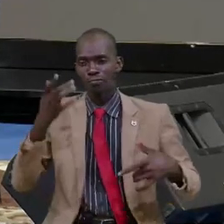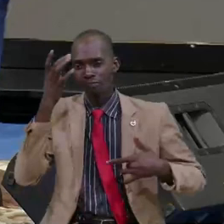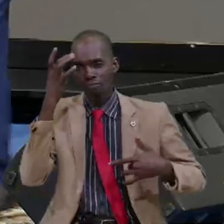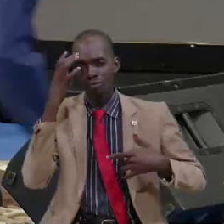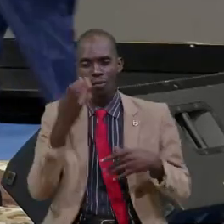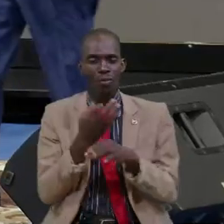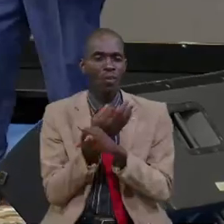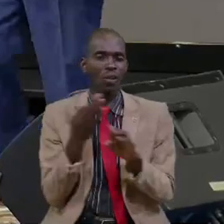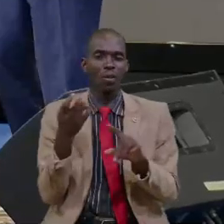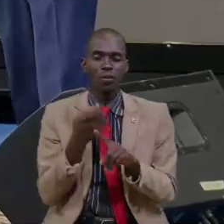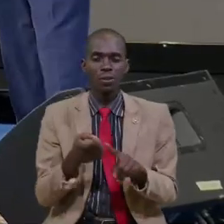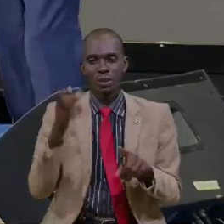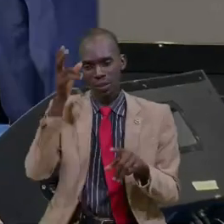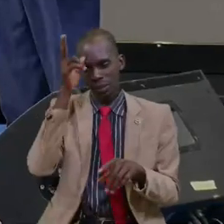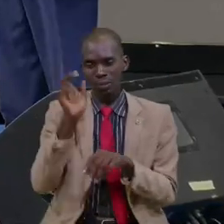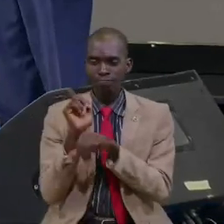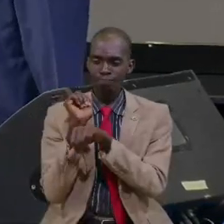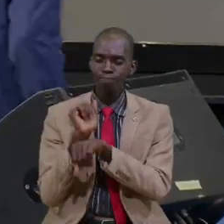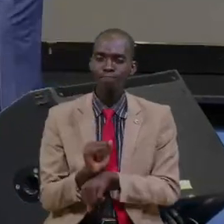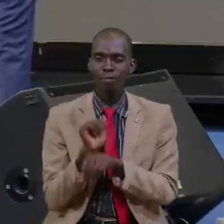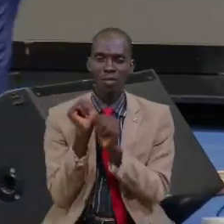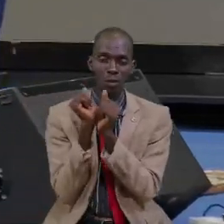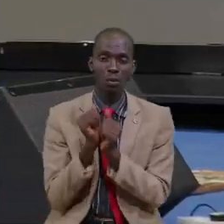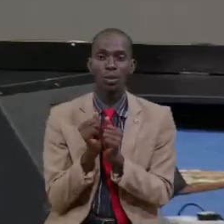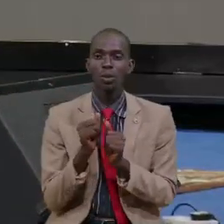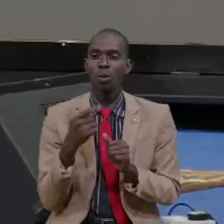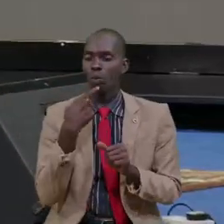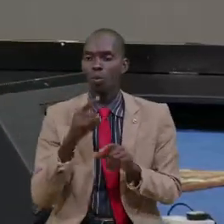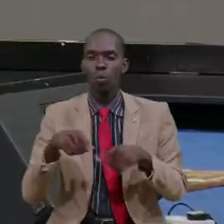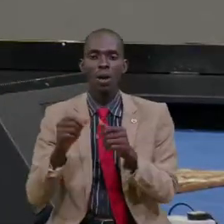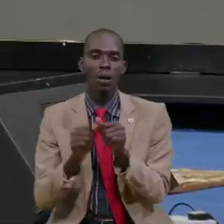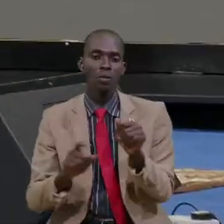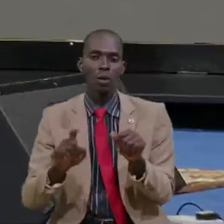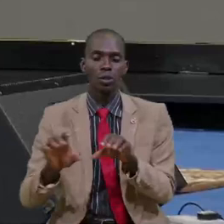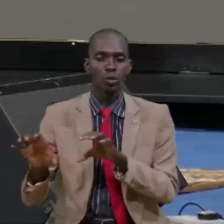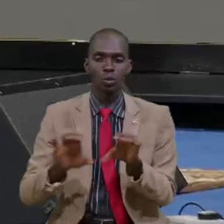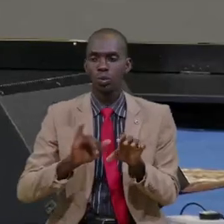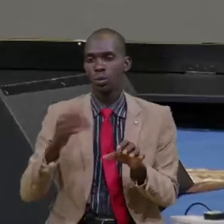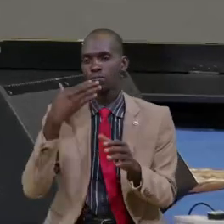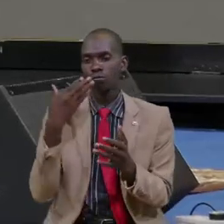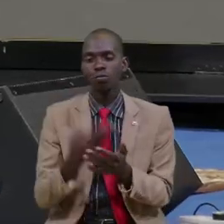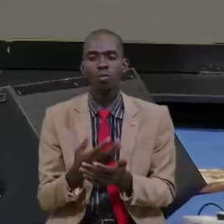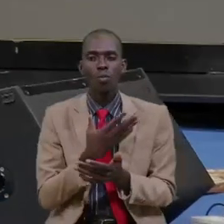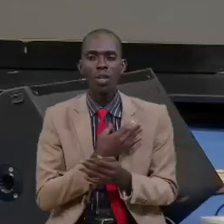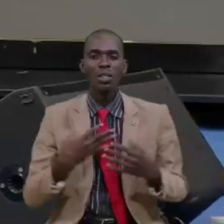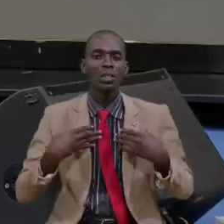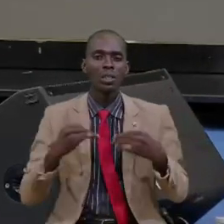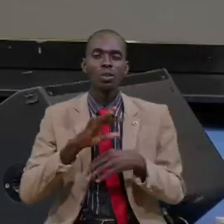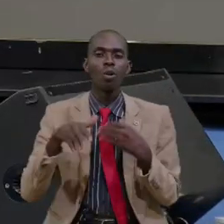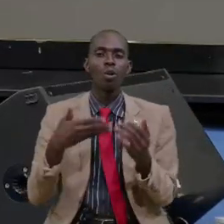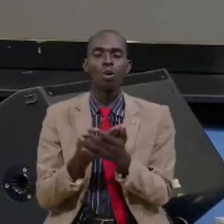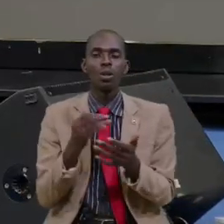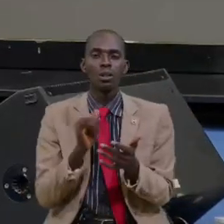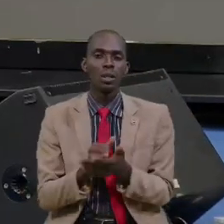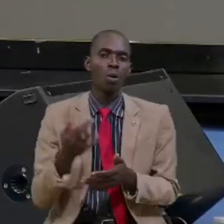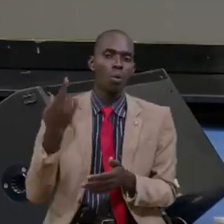Libre de la maladie, des liens de Satan. Qui a l'air de lui en lui faisant du bien. Et guérissant tous ceux qui étaient sous